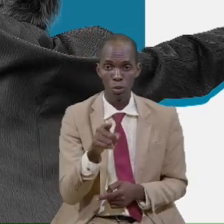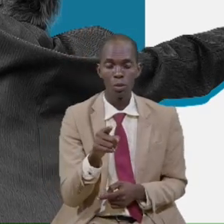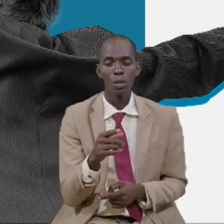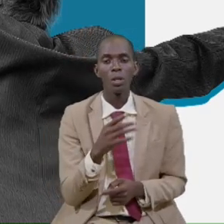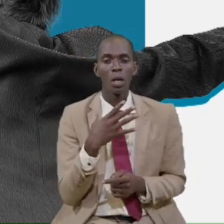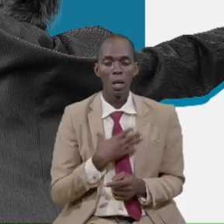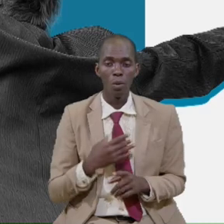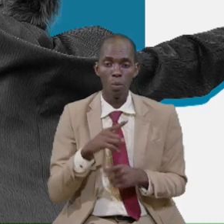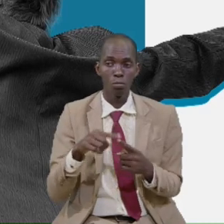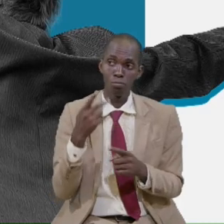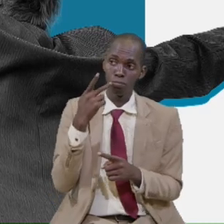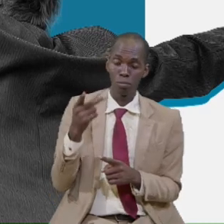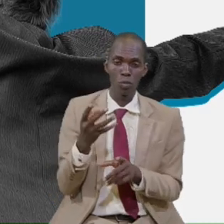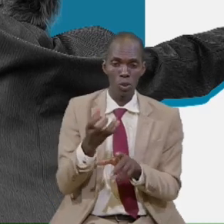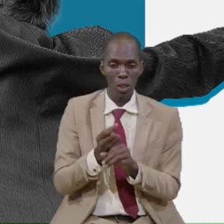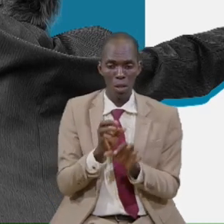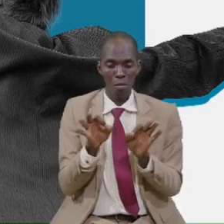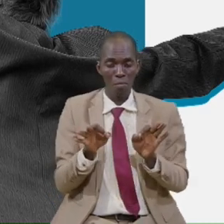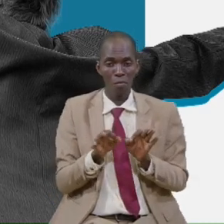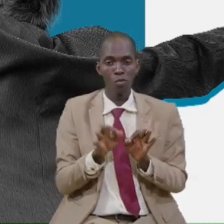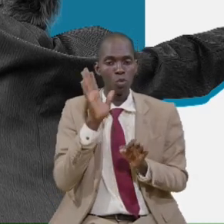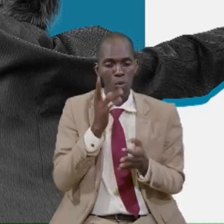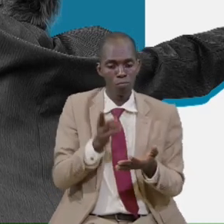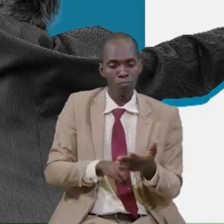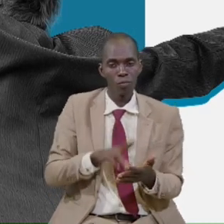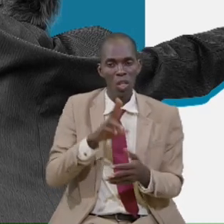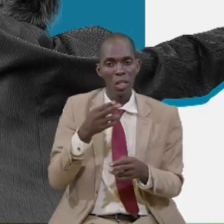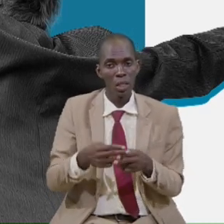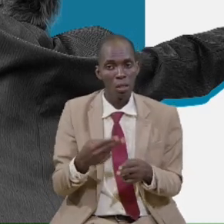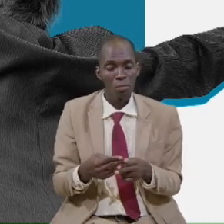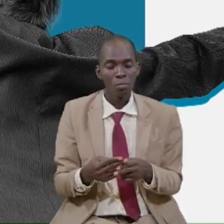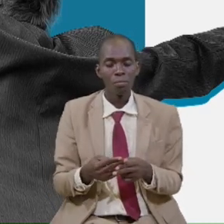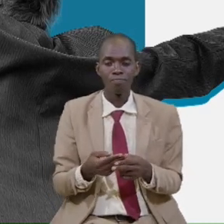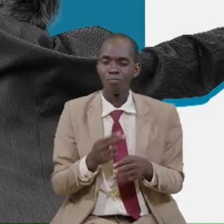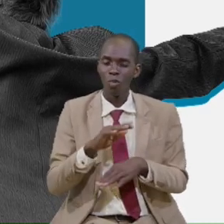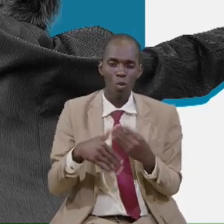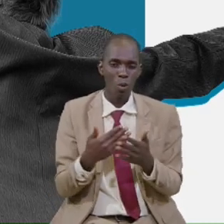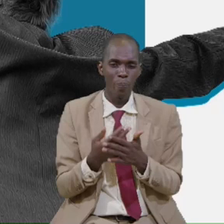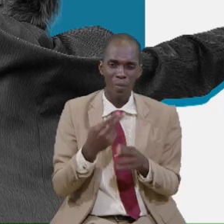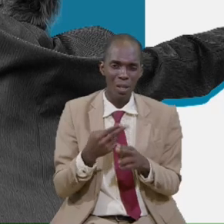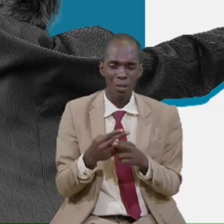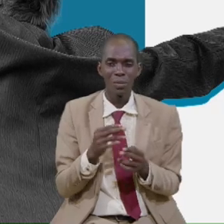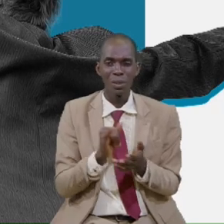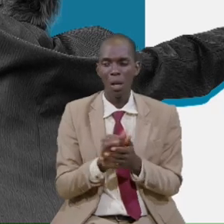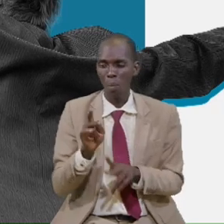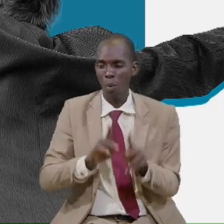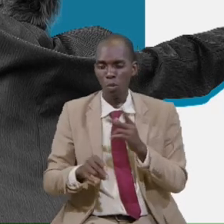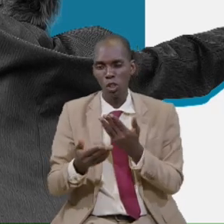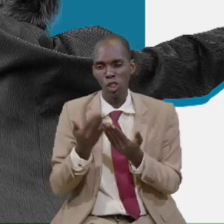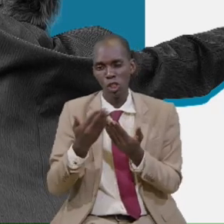leur numéro de téléphone. Si vous avez plus que, si vous avez deux numéros, quel que soit le